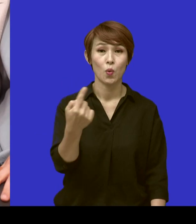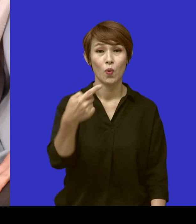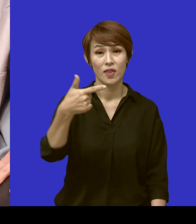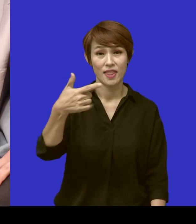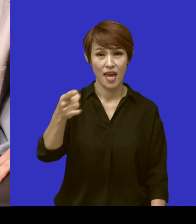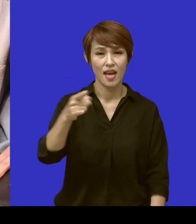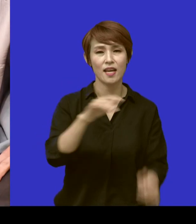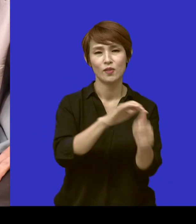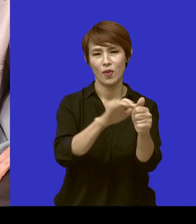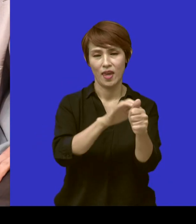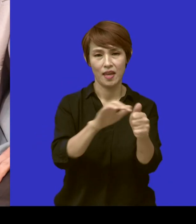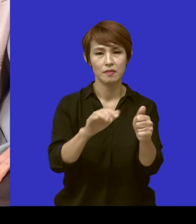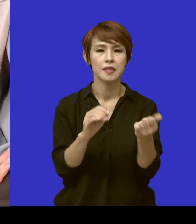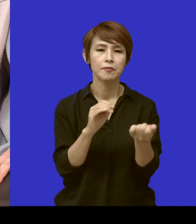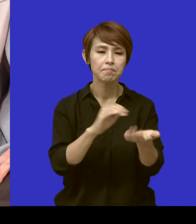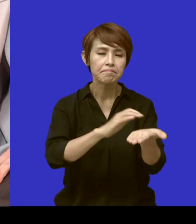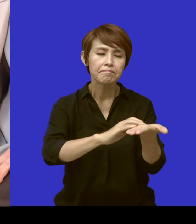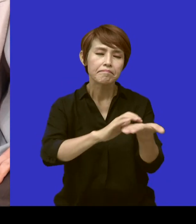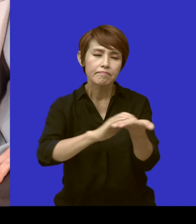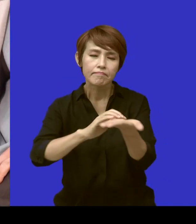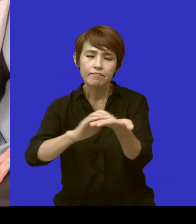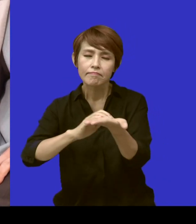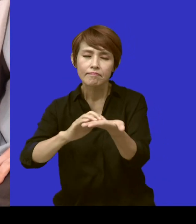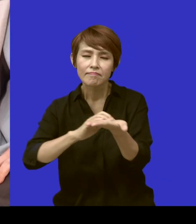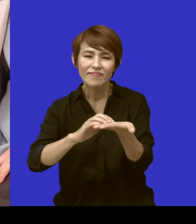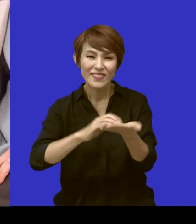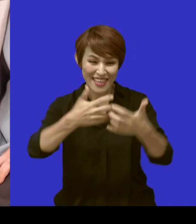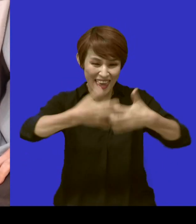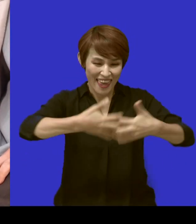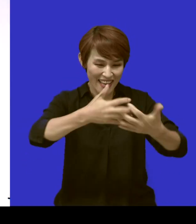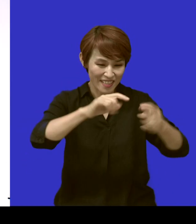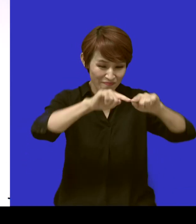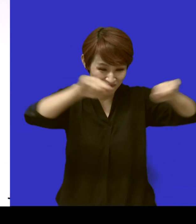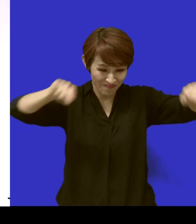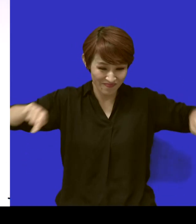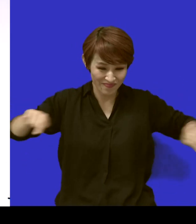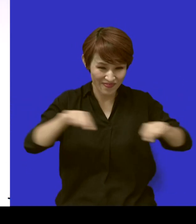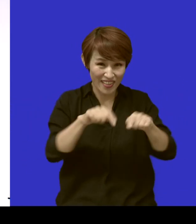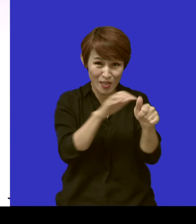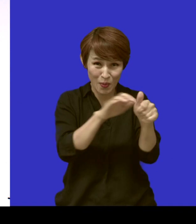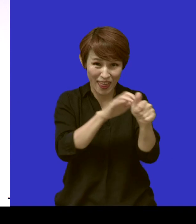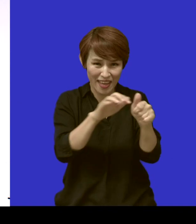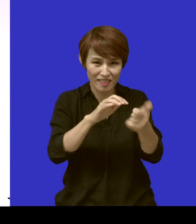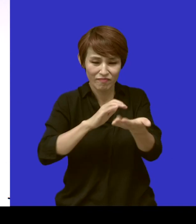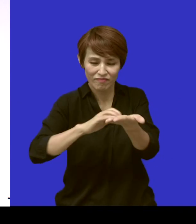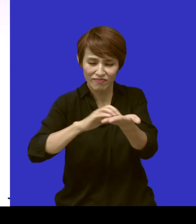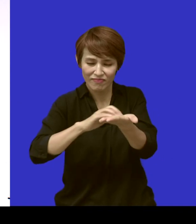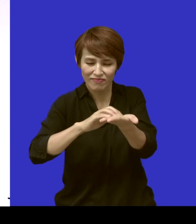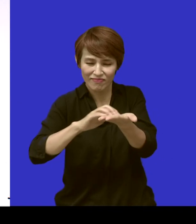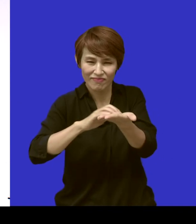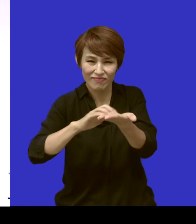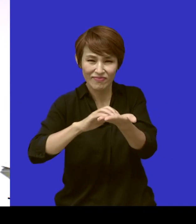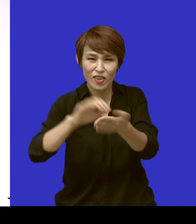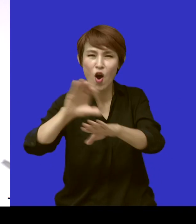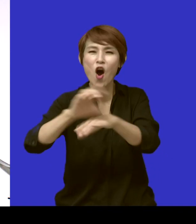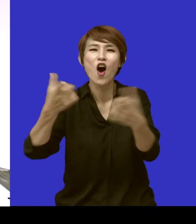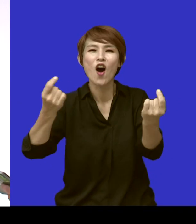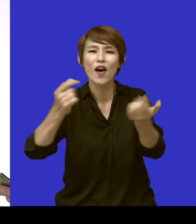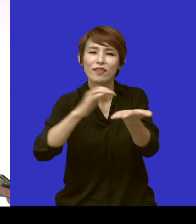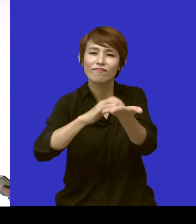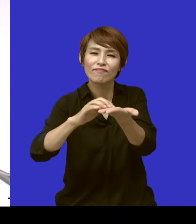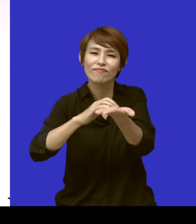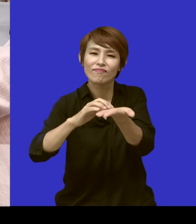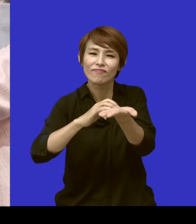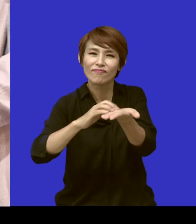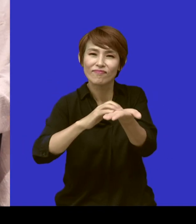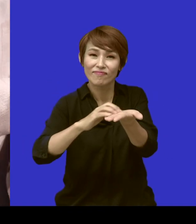이렇게 점자를 읽어서 네네네. 그러니까 좀 높게 노트북, 들어주시겠어요? 예, 컴퓨터 같은 거예요. 네네. 네. 이렇게 쪽으로 일반 돌려서. 컴퓨터.